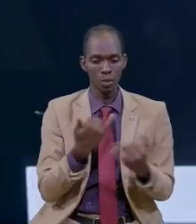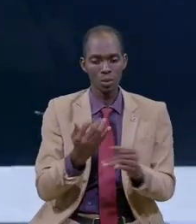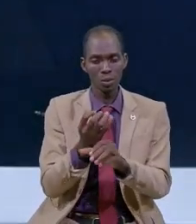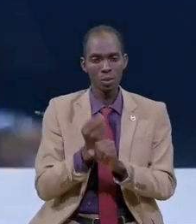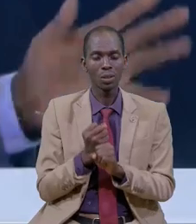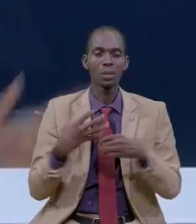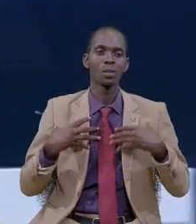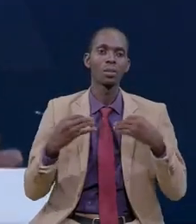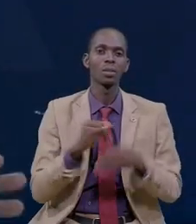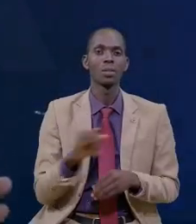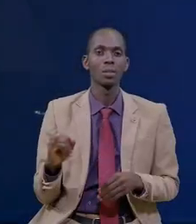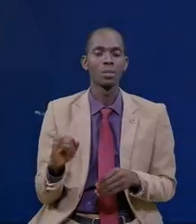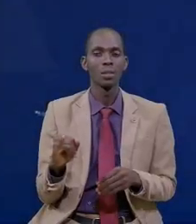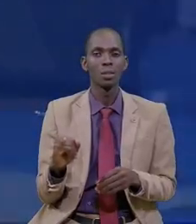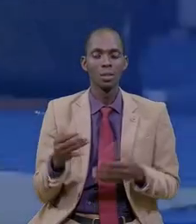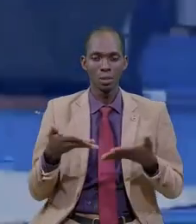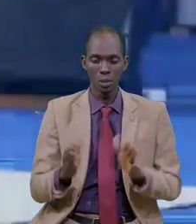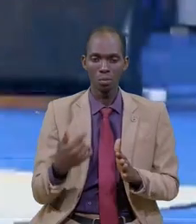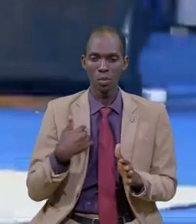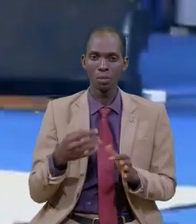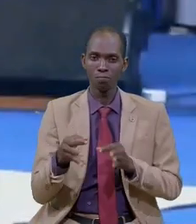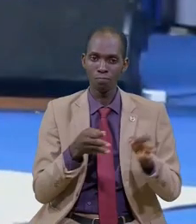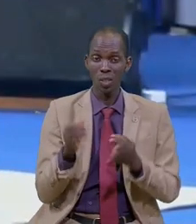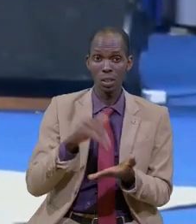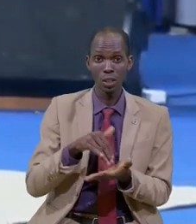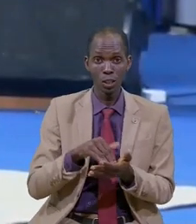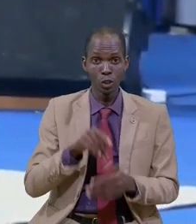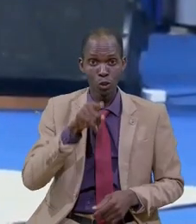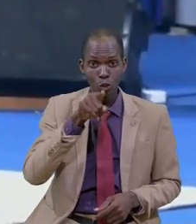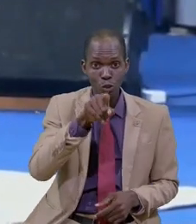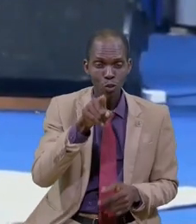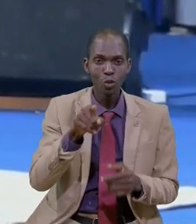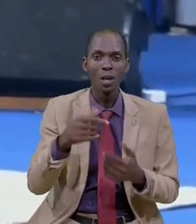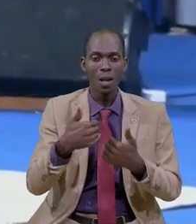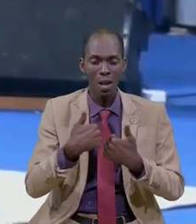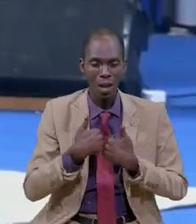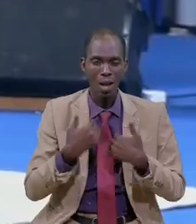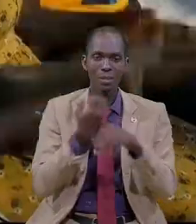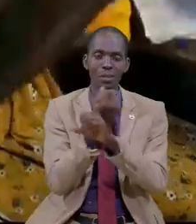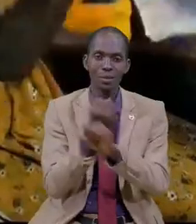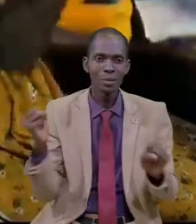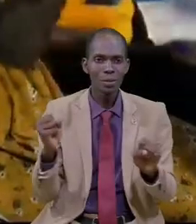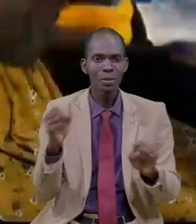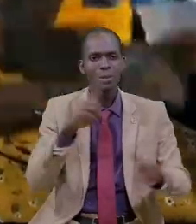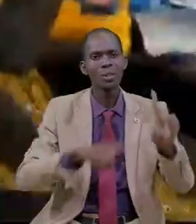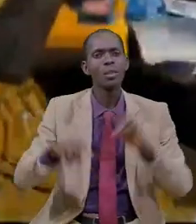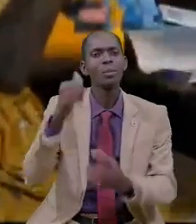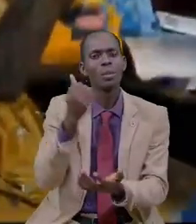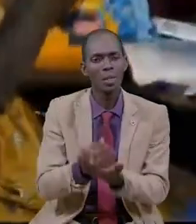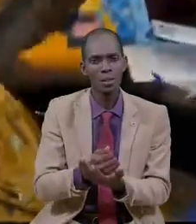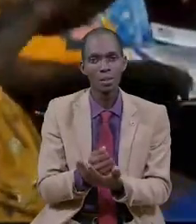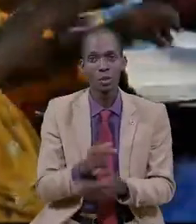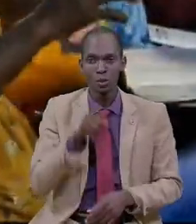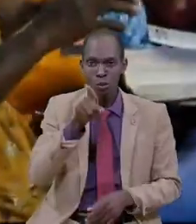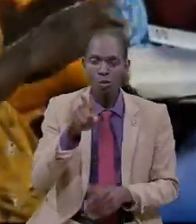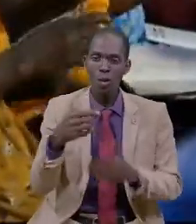la guérison. Let me say it properly. Laissez-moi bien le dire. You have salvation. Toi tu as le salut. You have et